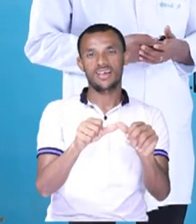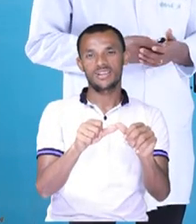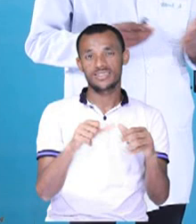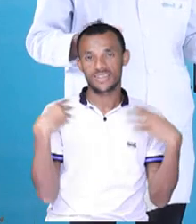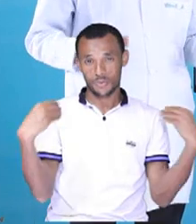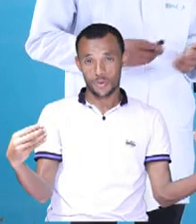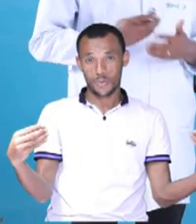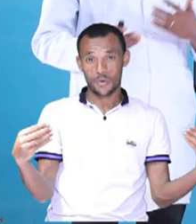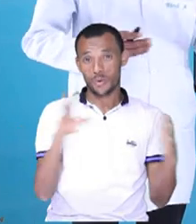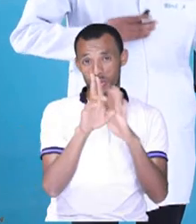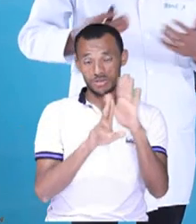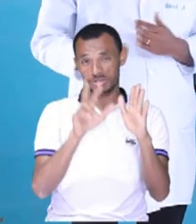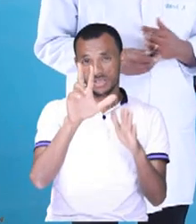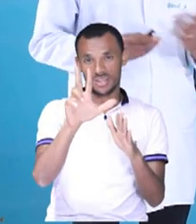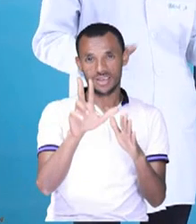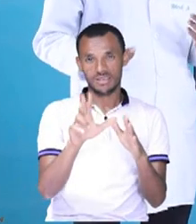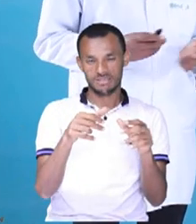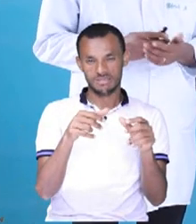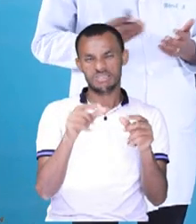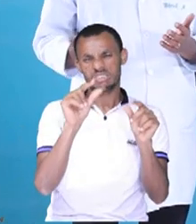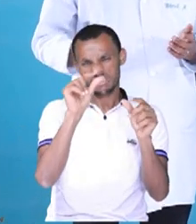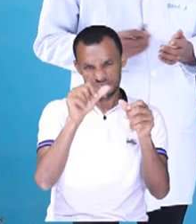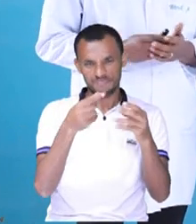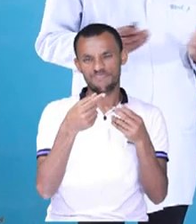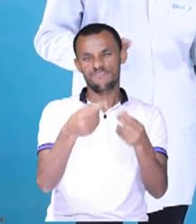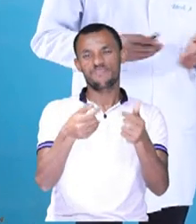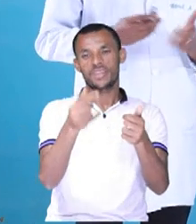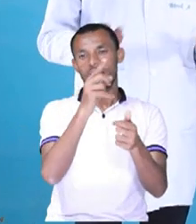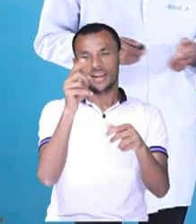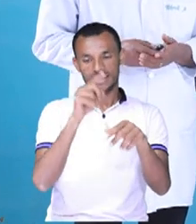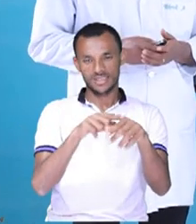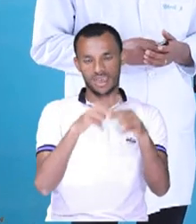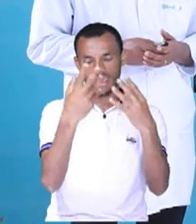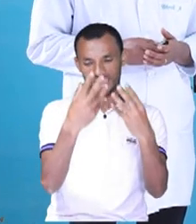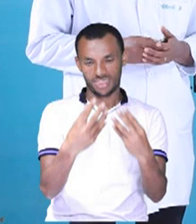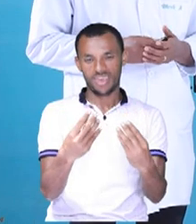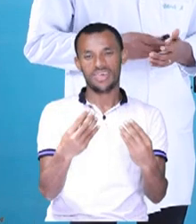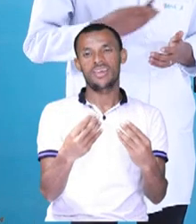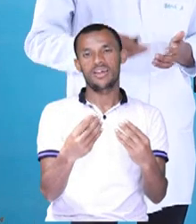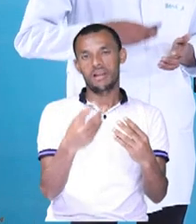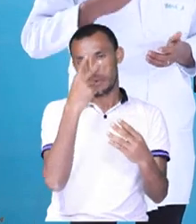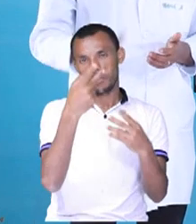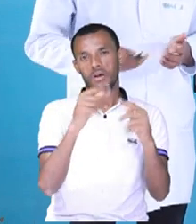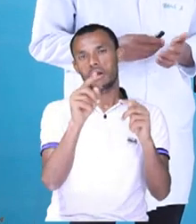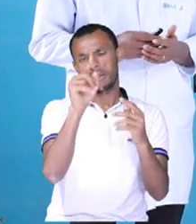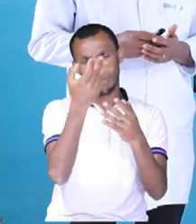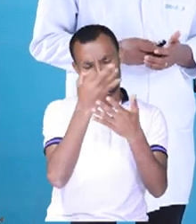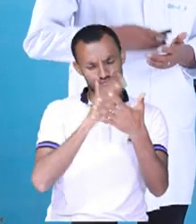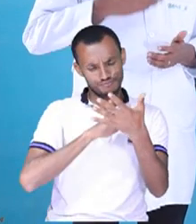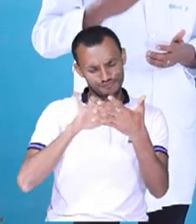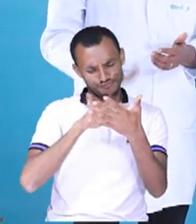ነው ዩኒት 3ን ያው ትንሽ ፈጠንም ይያልን አንዳንድ ቦታ የዘገየን ቢሆን ለማየት ሞክረናል። እናንተ ግን በደንብ